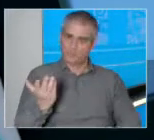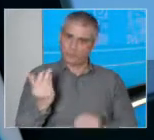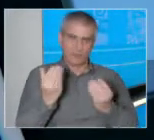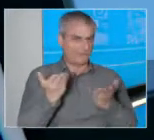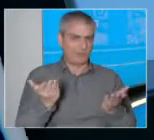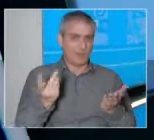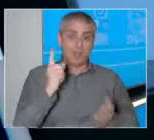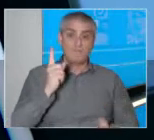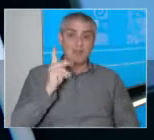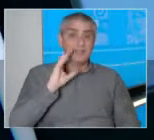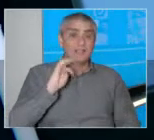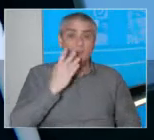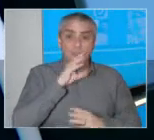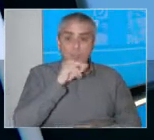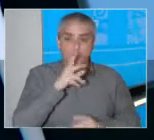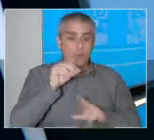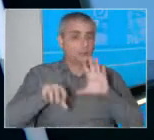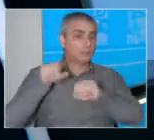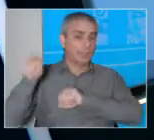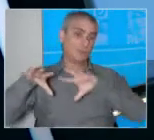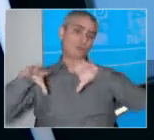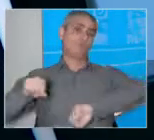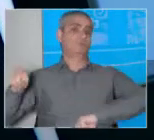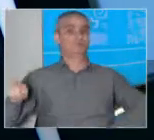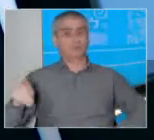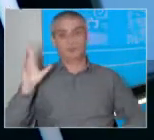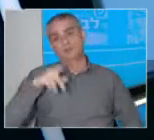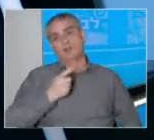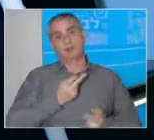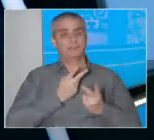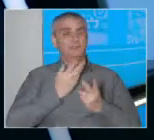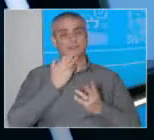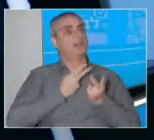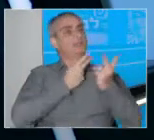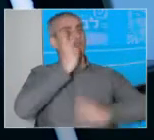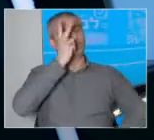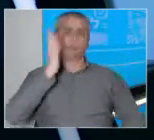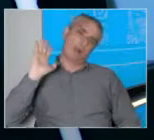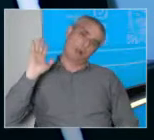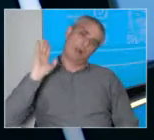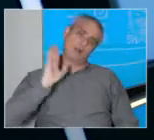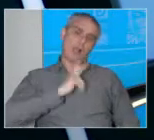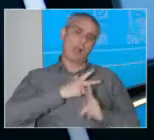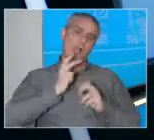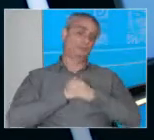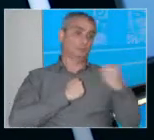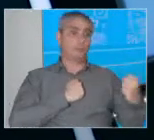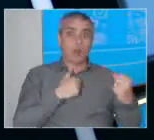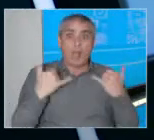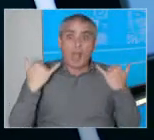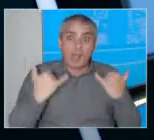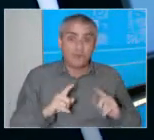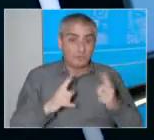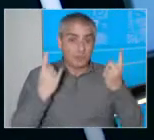הדברים האלה. אבל כל עוד דובר על השטחים הכבושים, ועל יצוא של ישראל לחול, זה היה רק נחלת השמאל. עכשיו